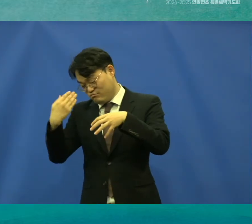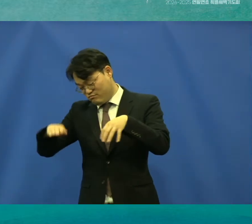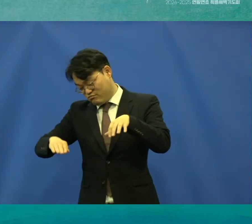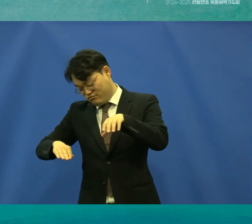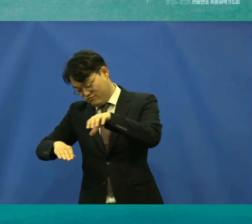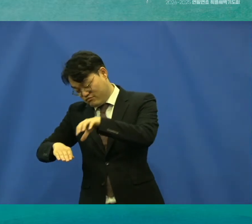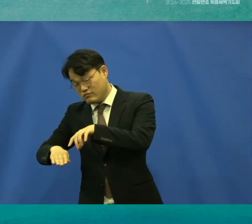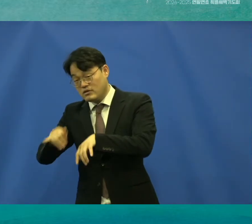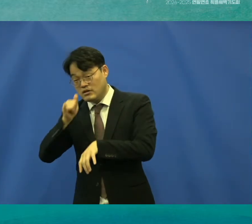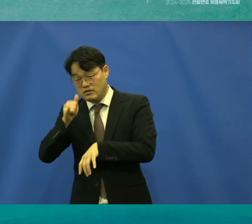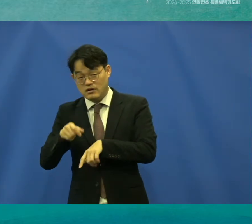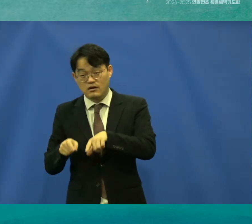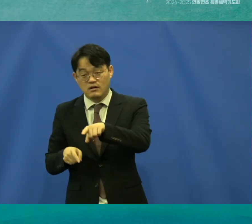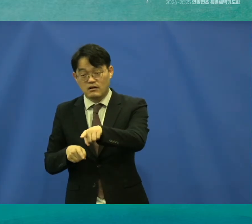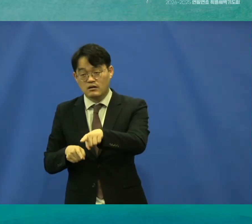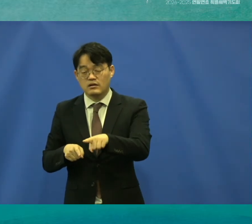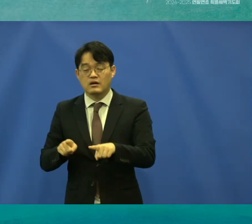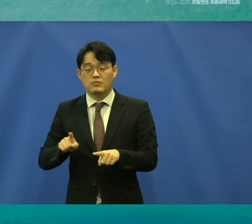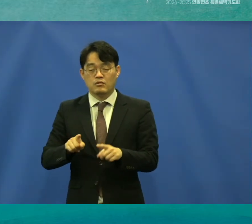가룟유다의 우상은 돈이에요.